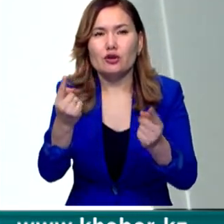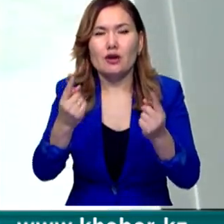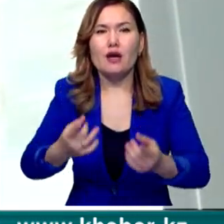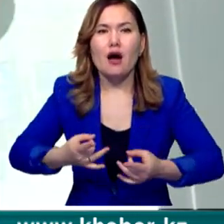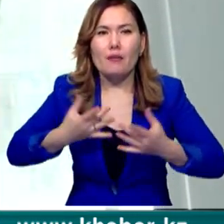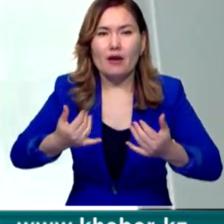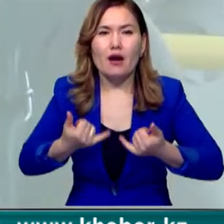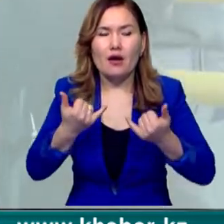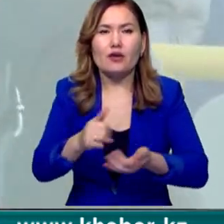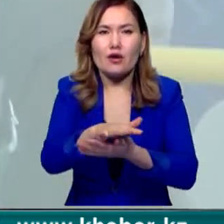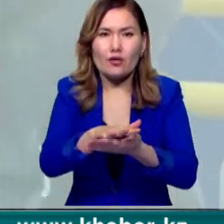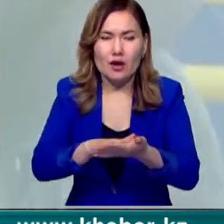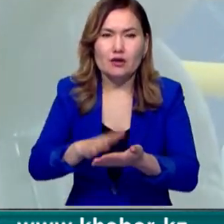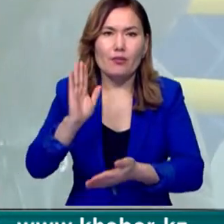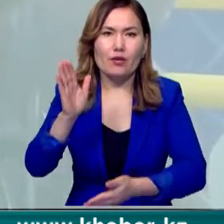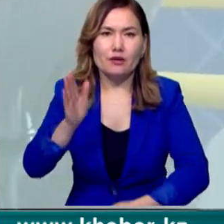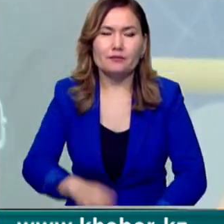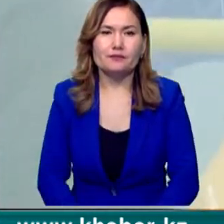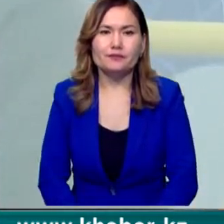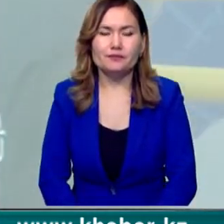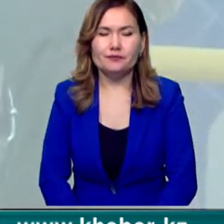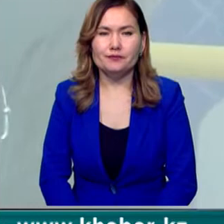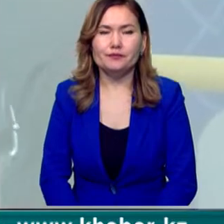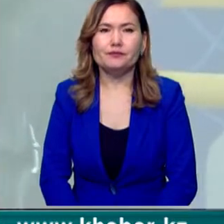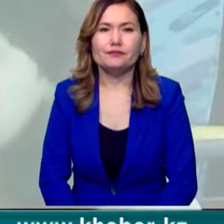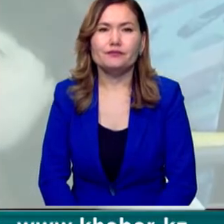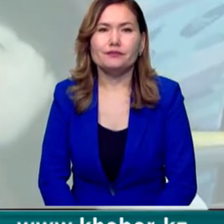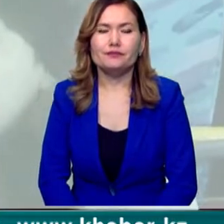шаралар алдағы уақытта да жалғаса бермек.